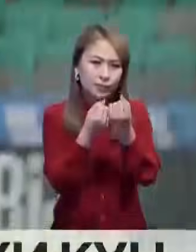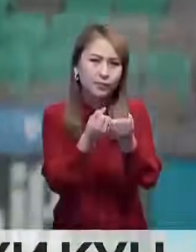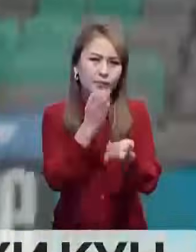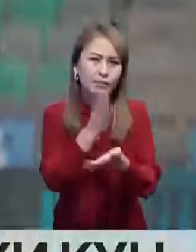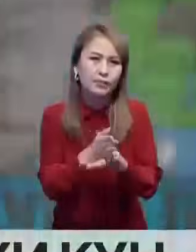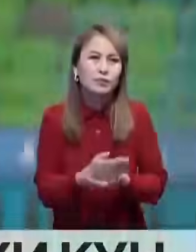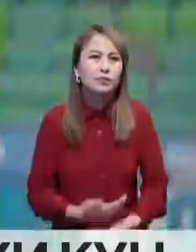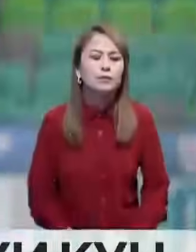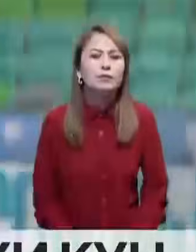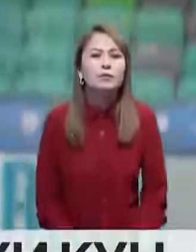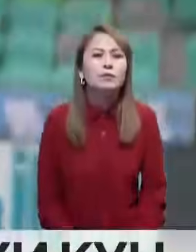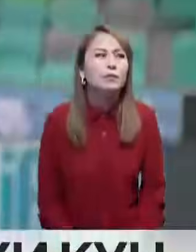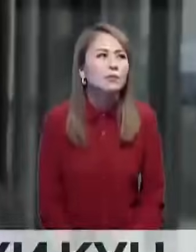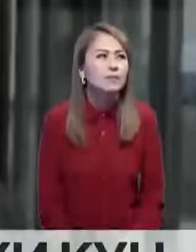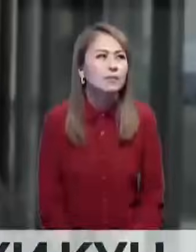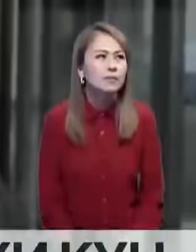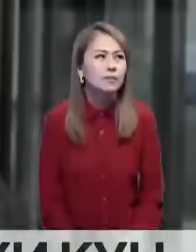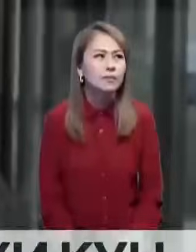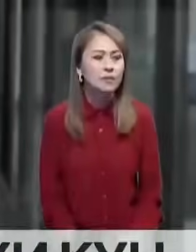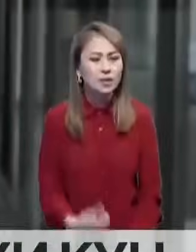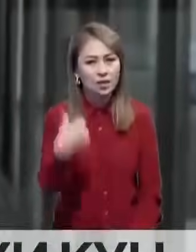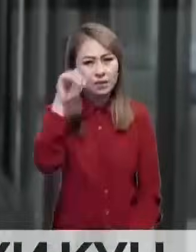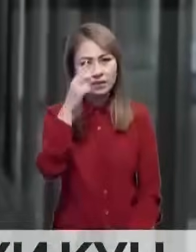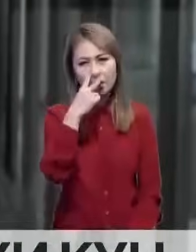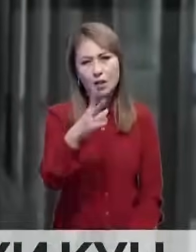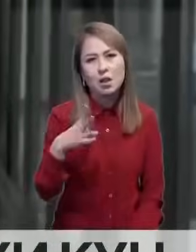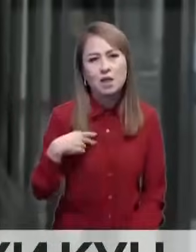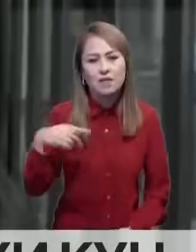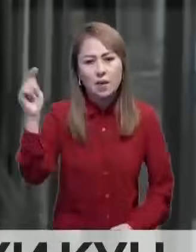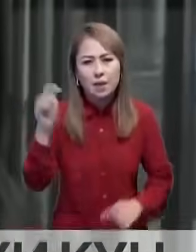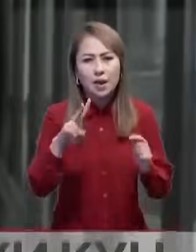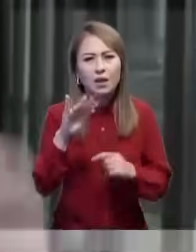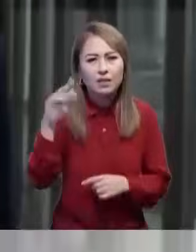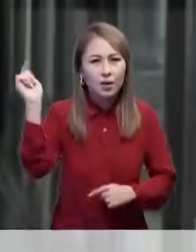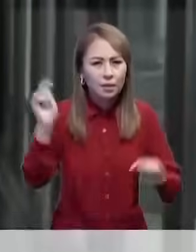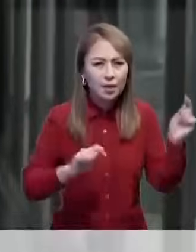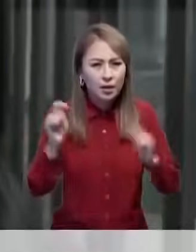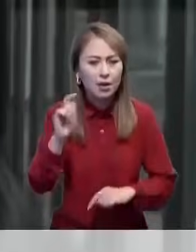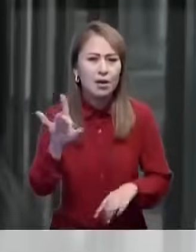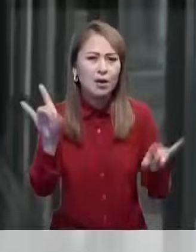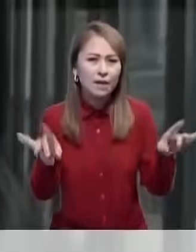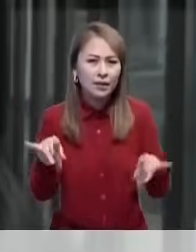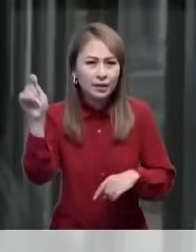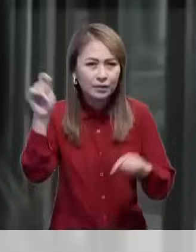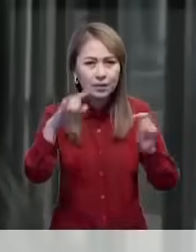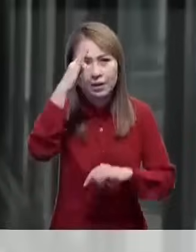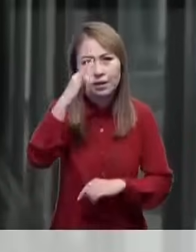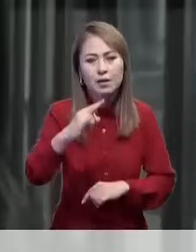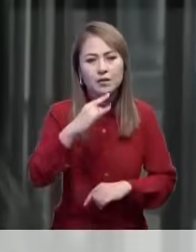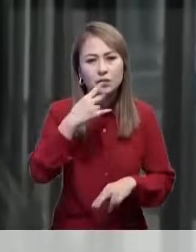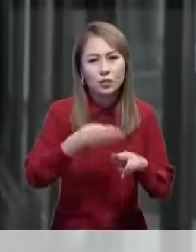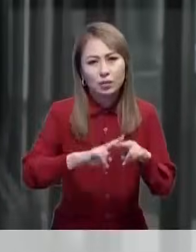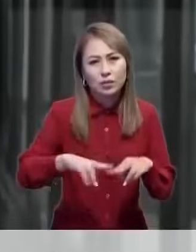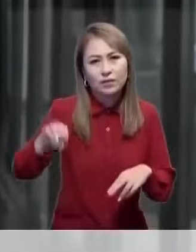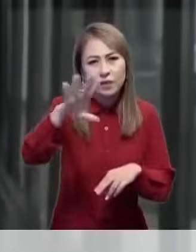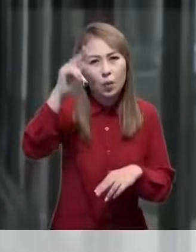деп жатыр. Кеше көрдік, мысалы, Латвиядан келіп жатқандар бар, Литвадан келіп жатқан бар, Австриядағы қазақтарды көрдік келіп жатқан. Сол жақта